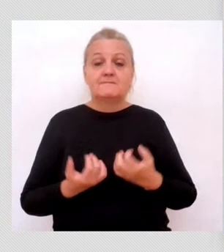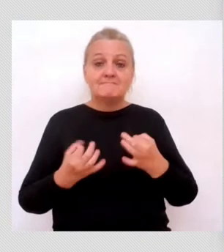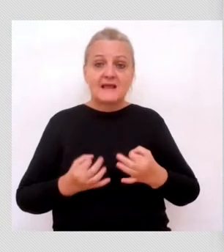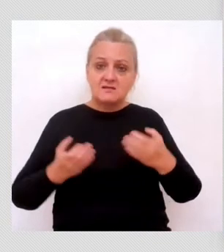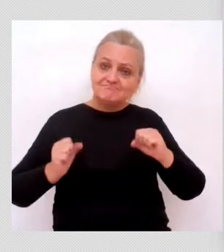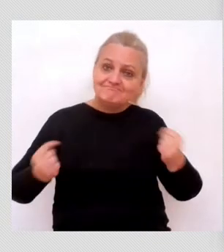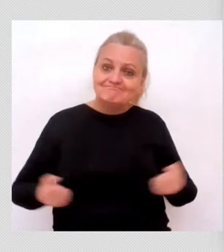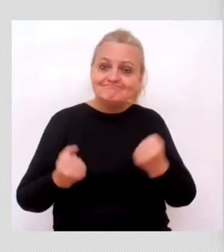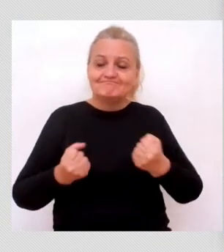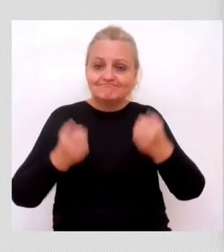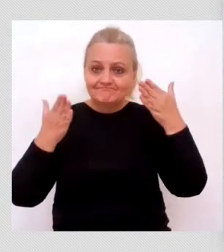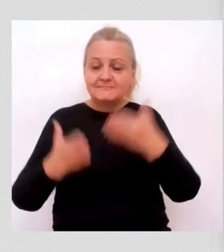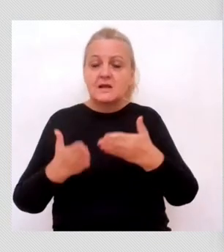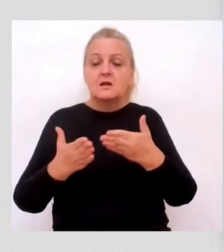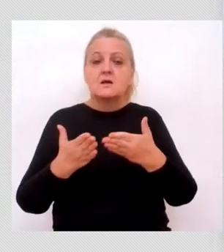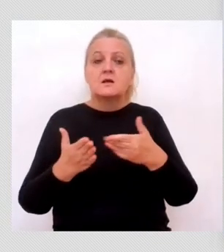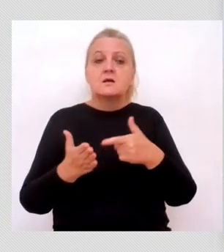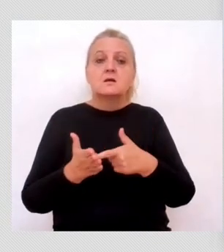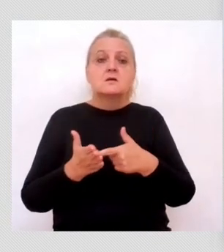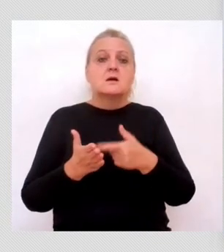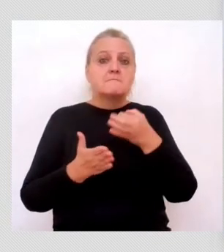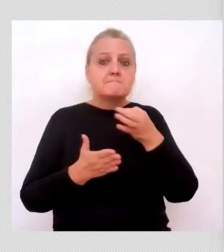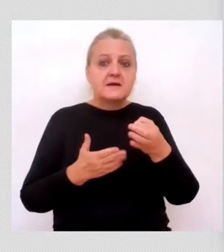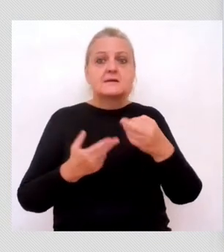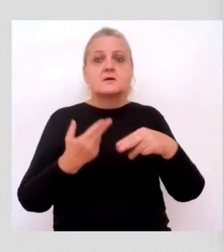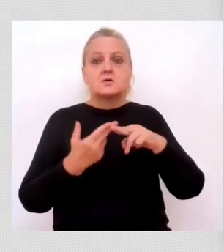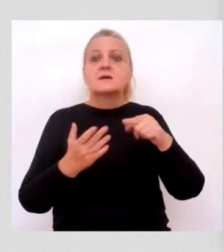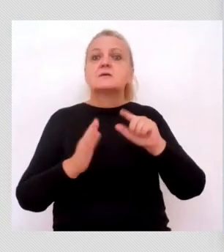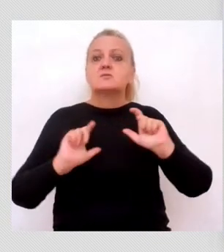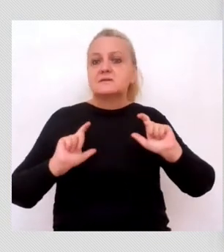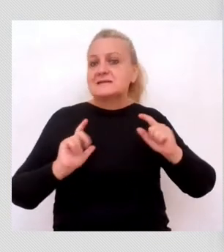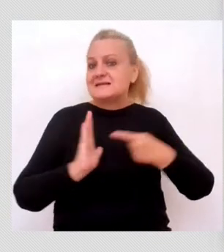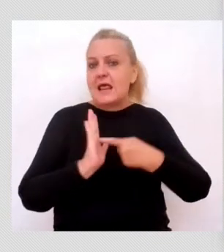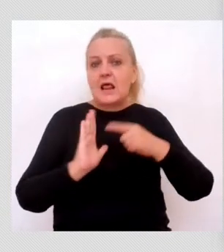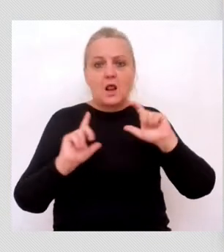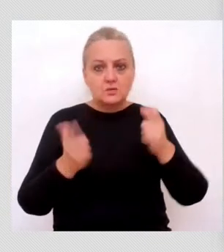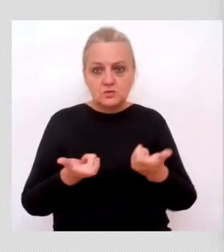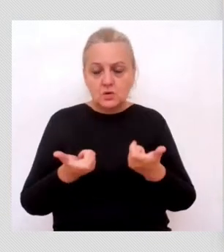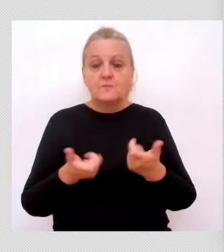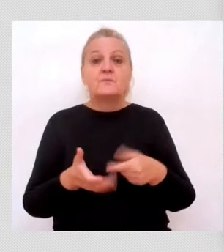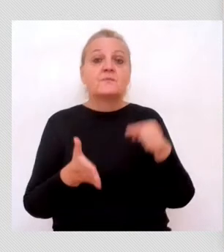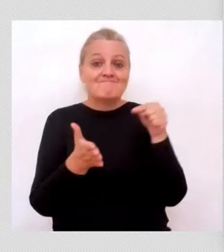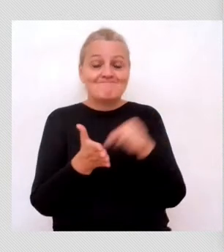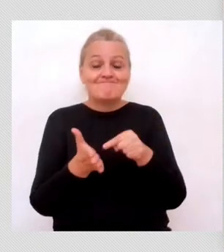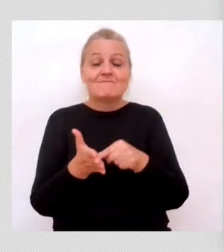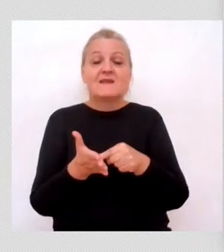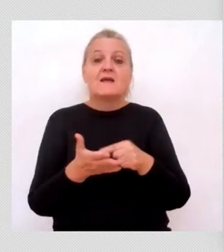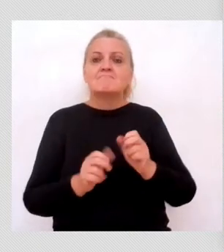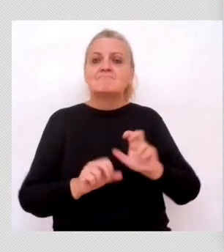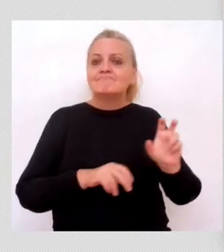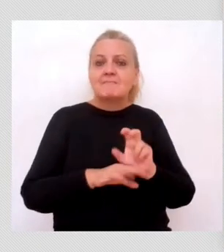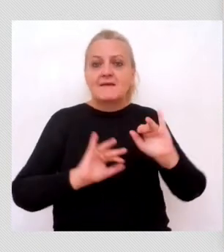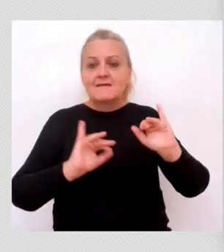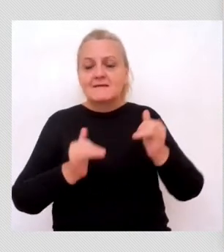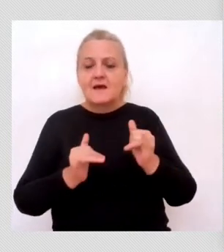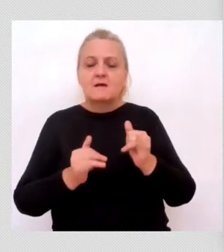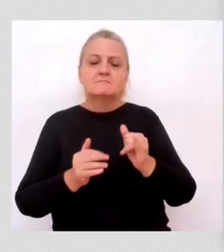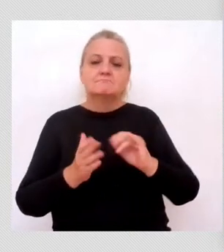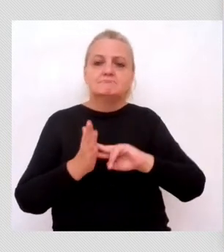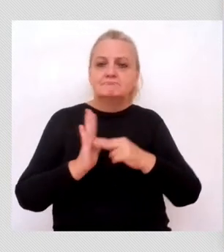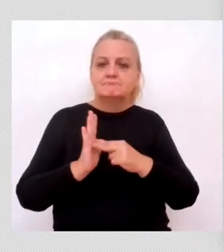na tym, żeby sobie odpowiedzieć na pytanie, co powinno być tym celem. I cel jest, myślę, bardziej taktyczny, a nie strategiczny. To znaczy, żeby